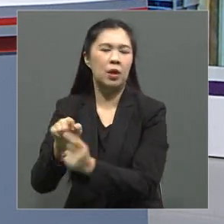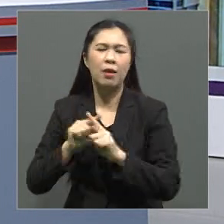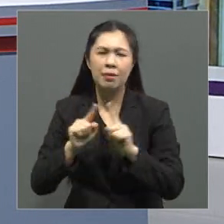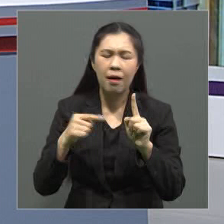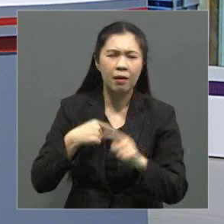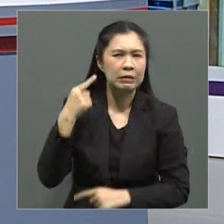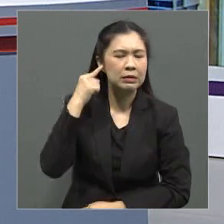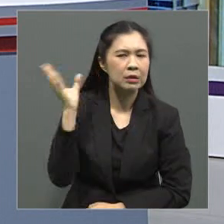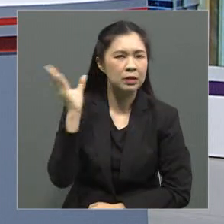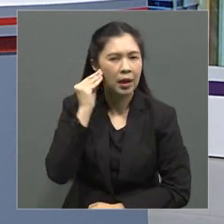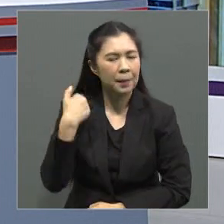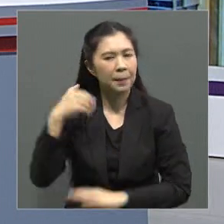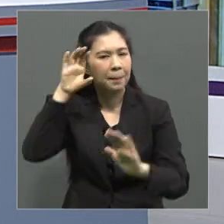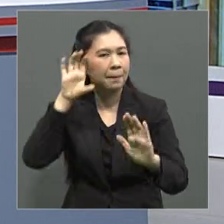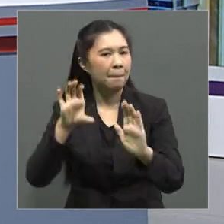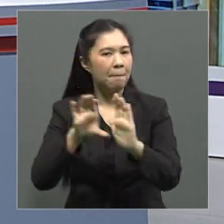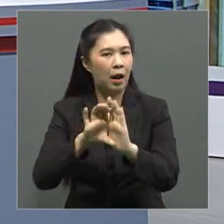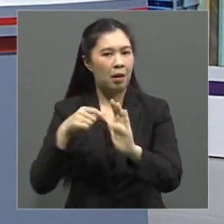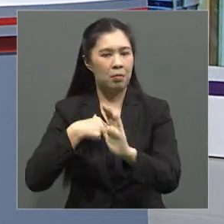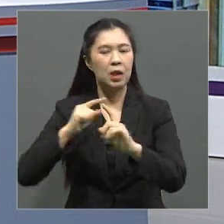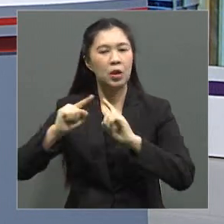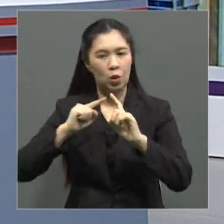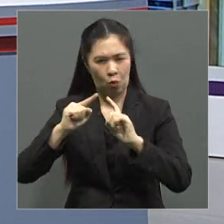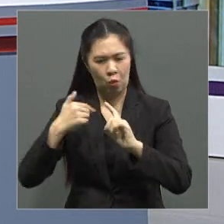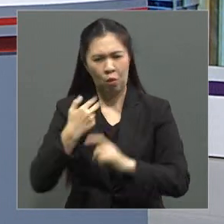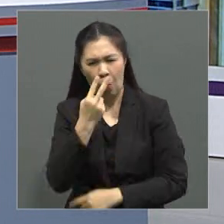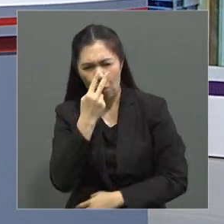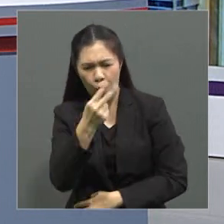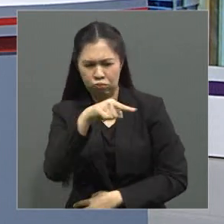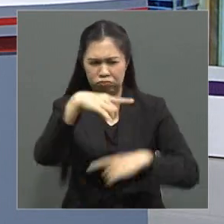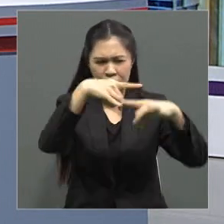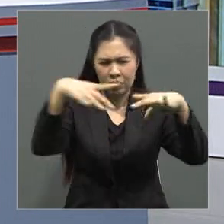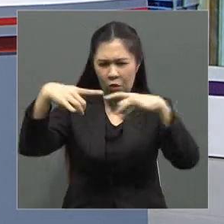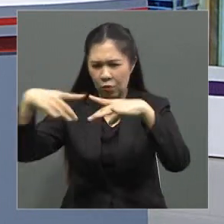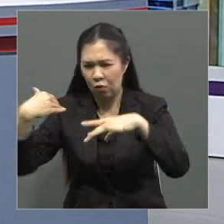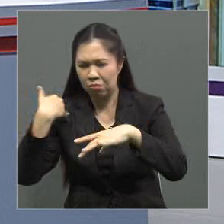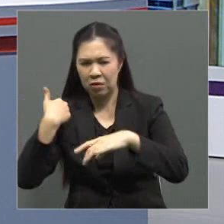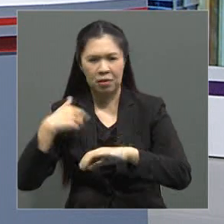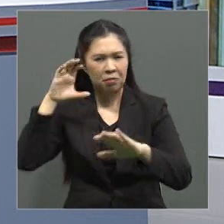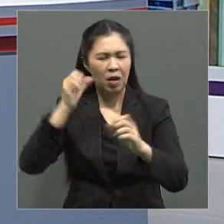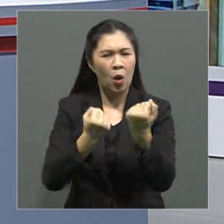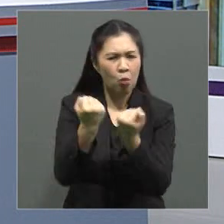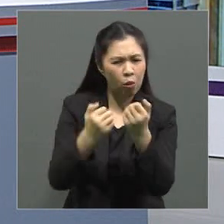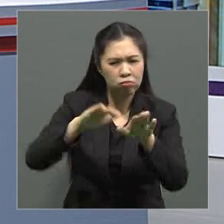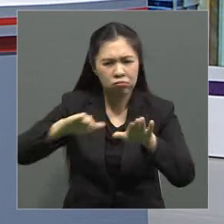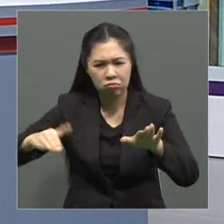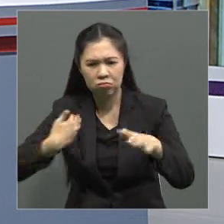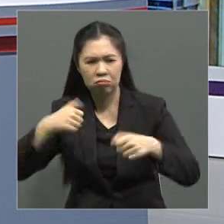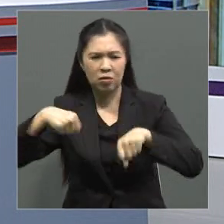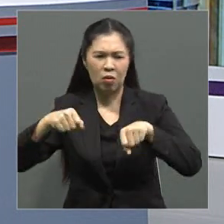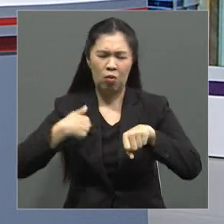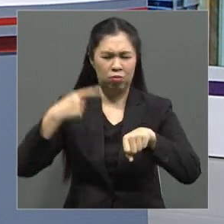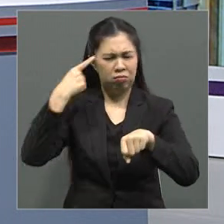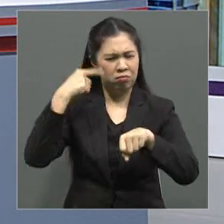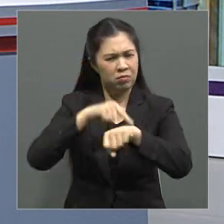บางภาพที่ตำรวจเขาคุยกันหลายๆคนไปดูมันก็ไม่ตรงอ่ะเชอรี่อย่าเชมีรถหลายคันบ้างทำไมกลางคืนที่เขาคุยกัน